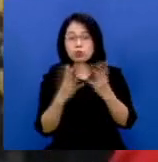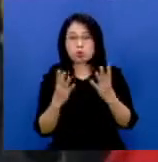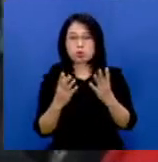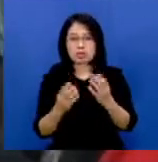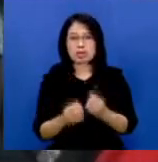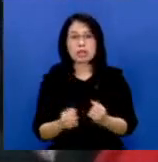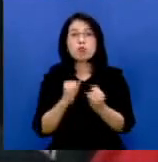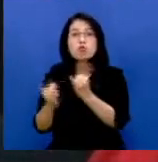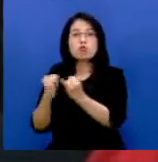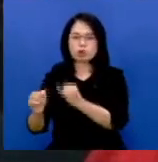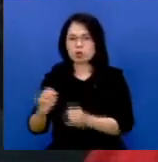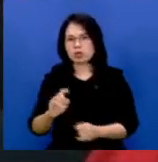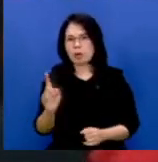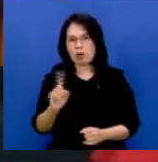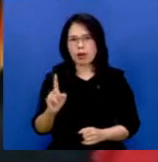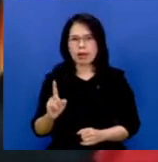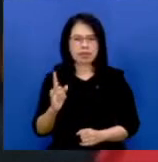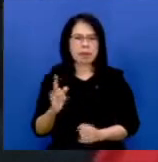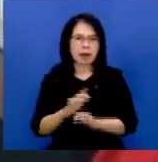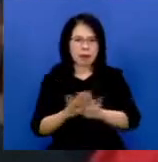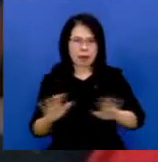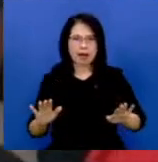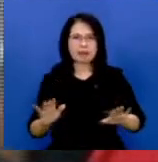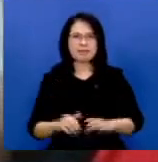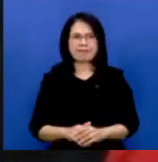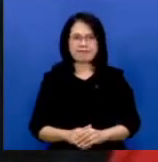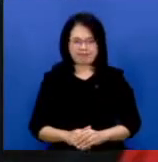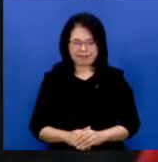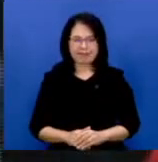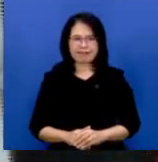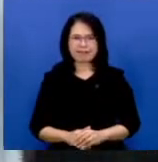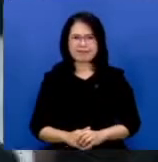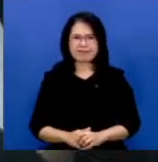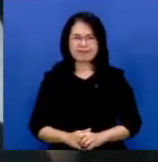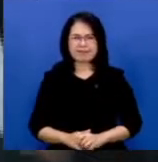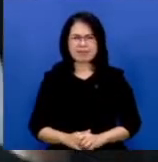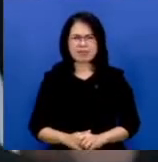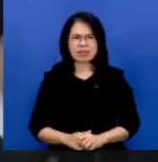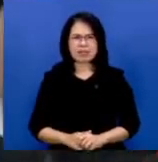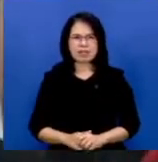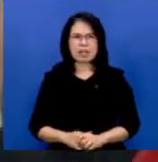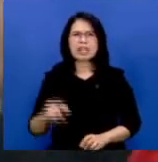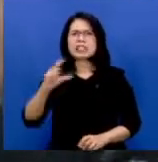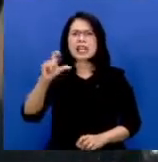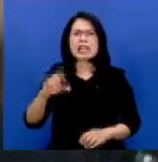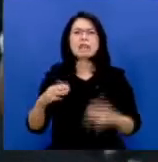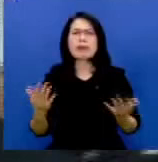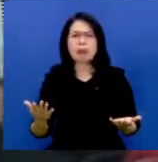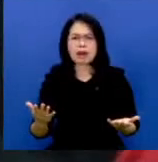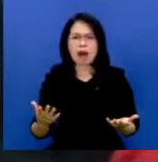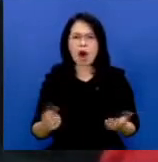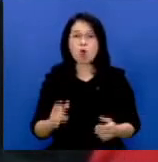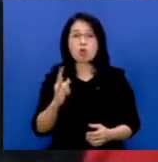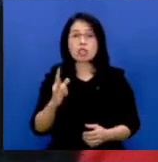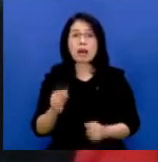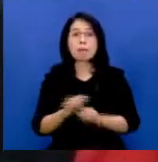Tapi yang paling penting adalah bagaimana menjaga Indonesia tetap besar. Mengamankan soal suruh gimana, Mbak? Ya banyak persoalan,